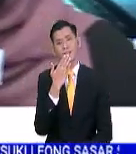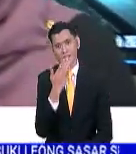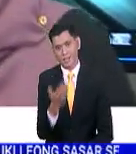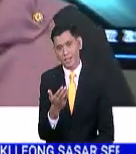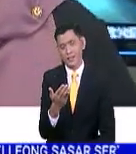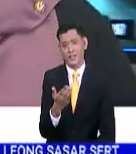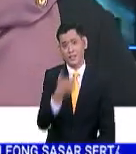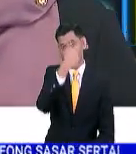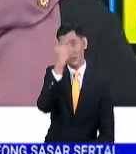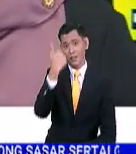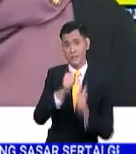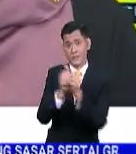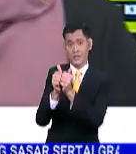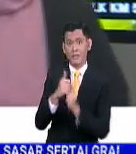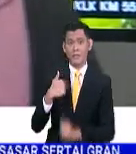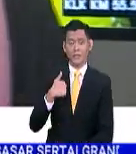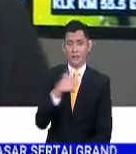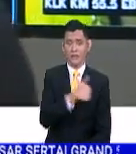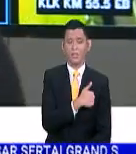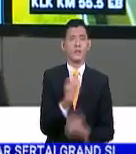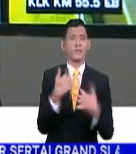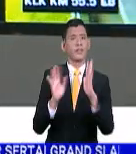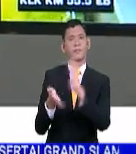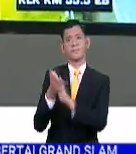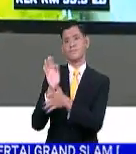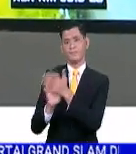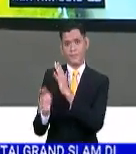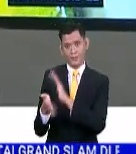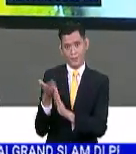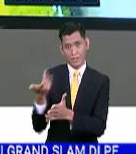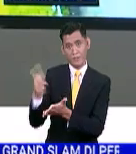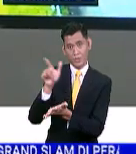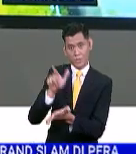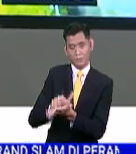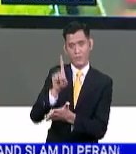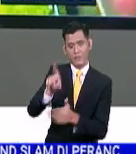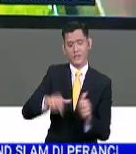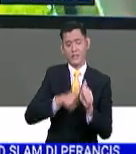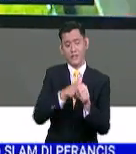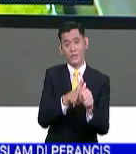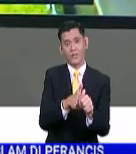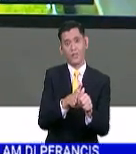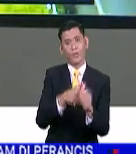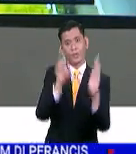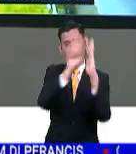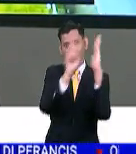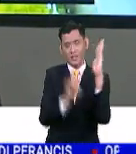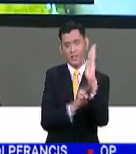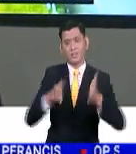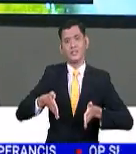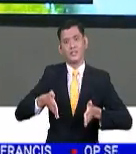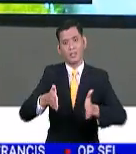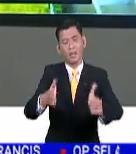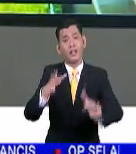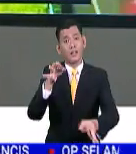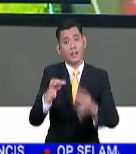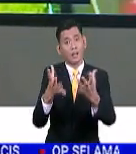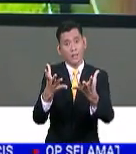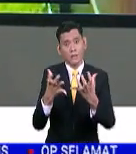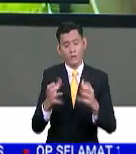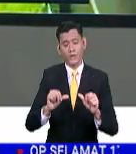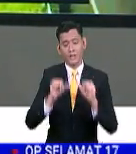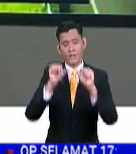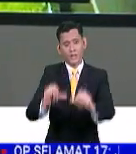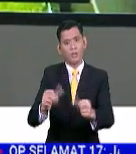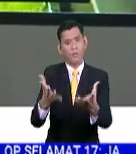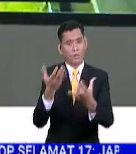Syed sudi bersama dengan kami. Itu dia, terus saja patuhi peraturan di jalan raya dan kalau pada anda yang ingin terus